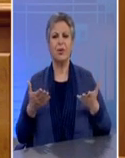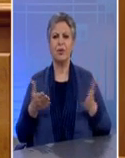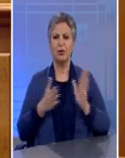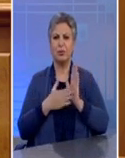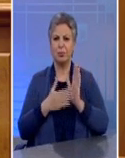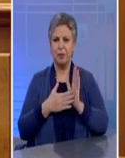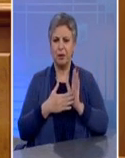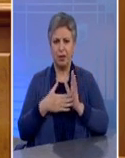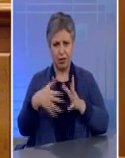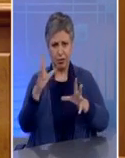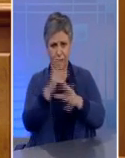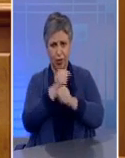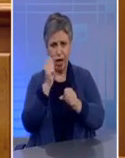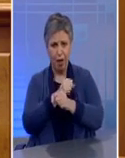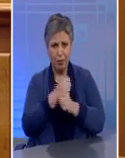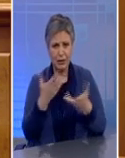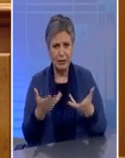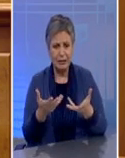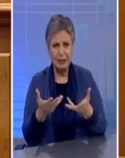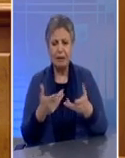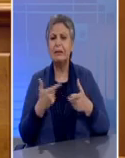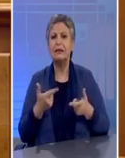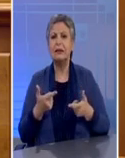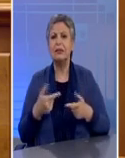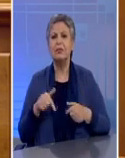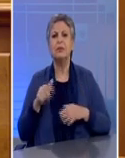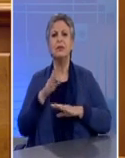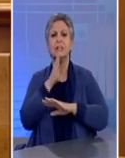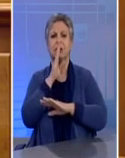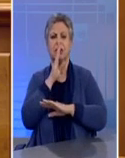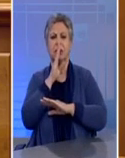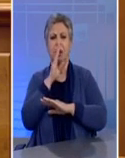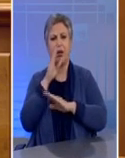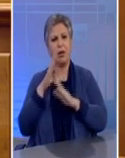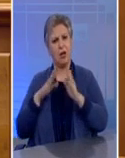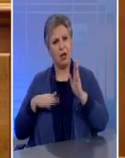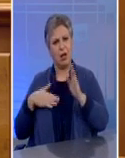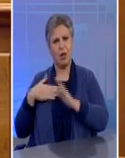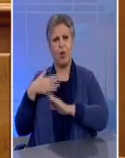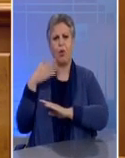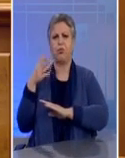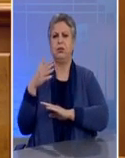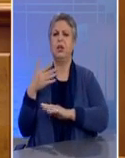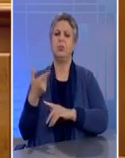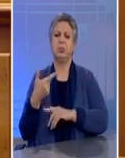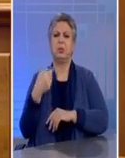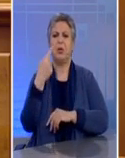Χειροκροτείτε τα κατορθώματά σας? Σήμερα το μεσημέρι πήγα κάπου για ένα προσωπικό μου